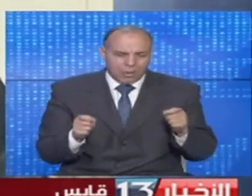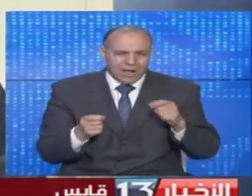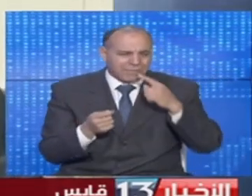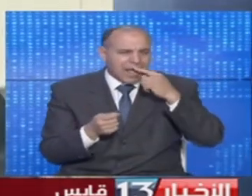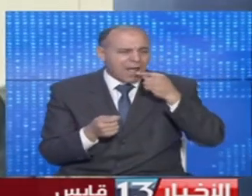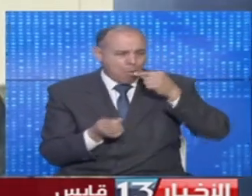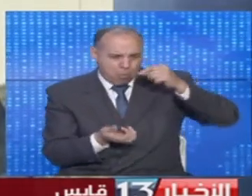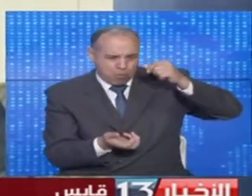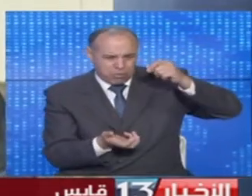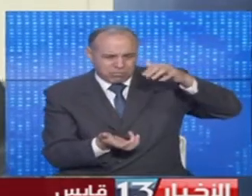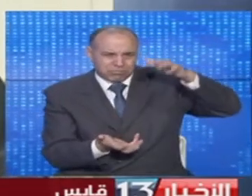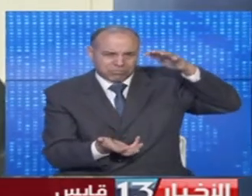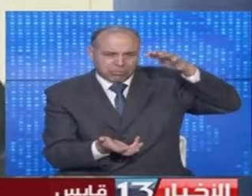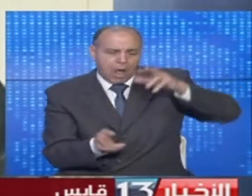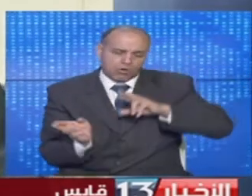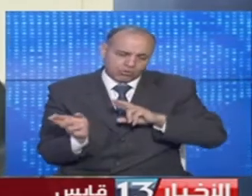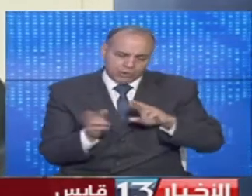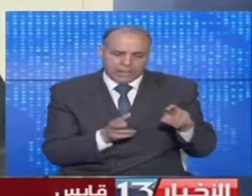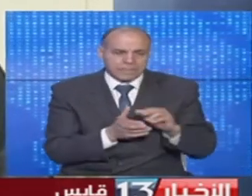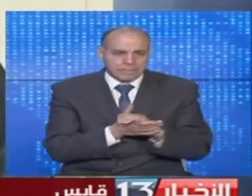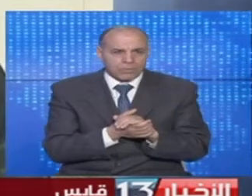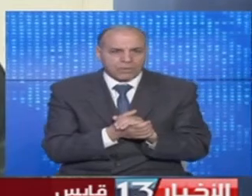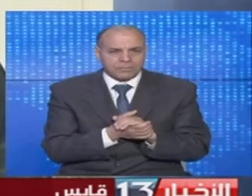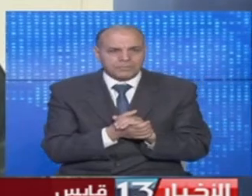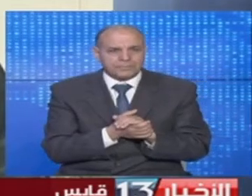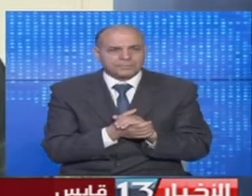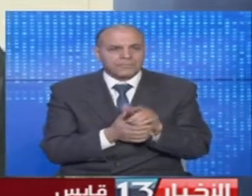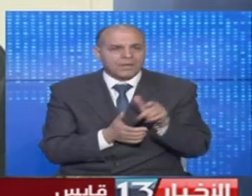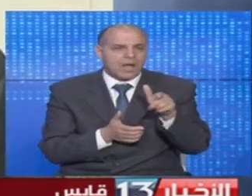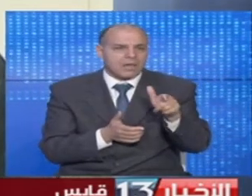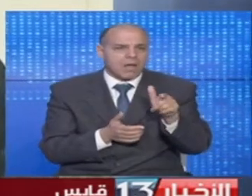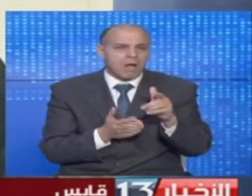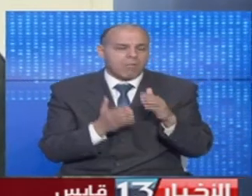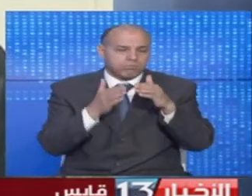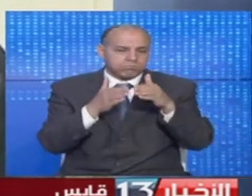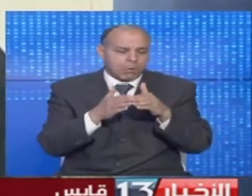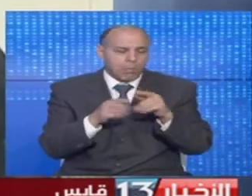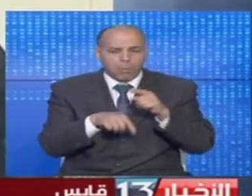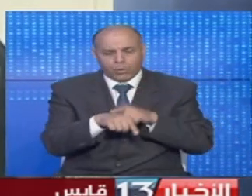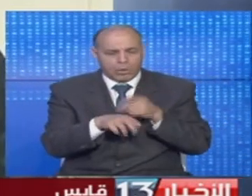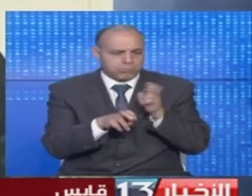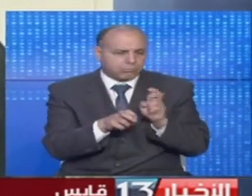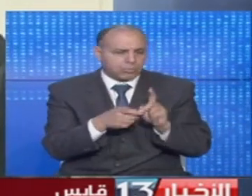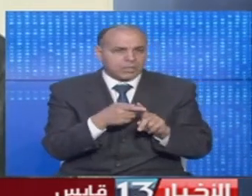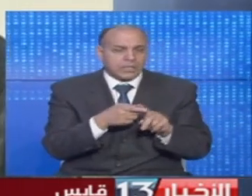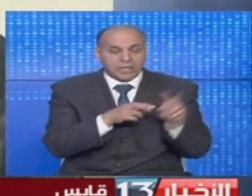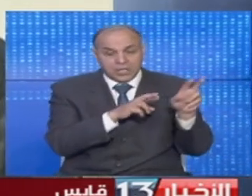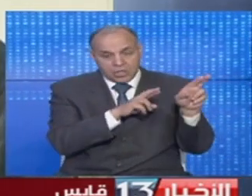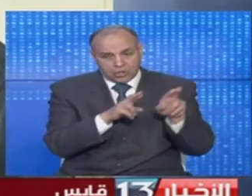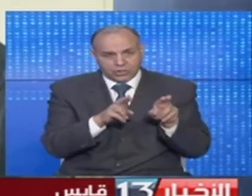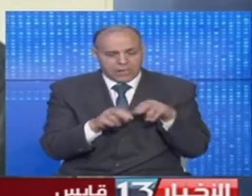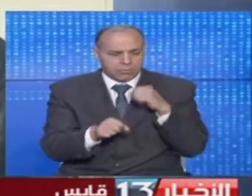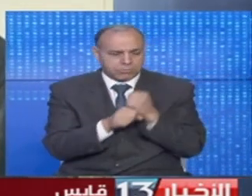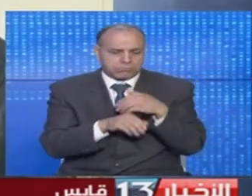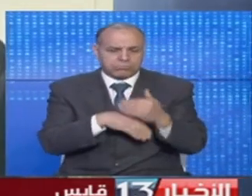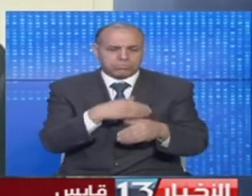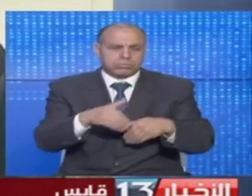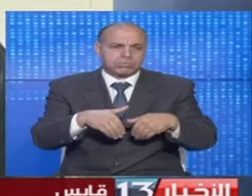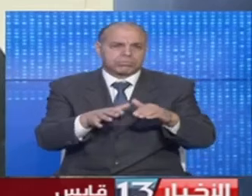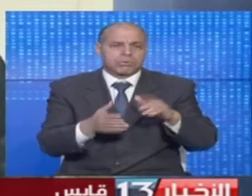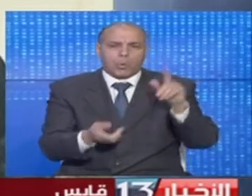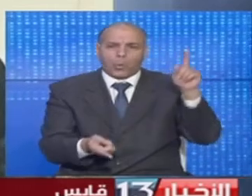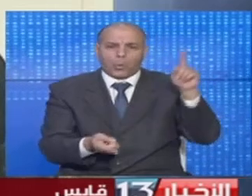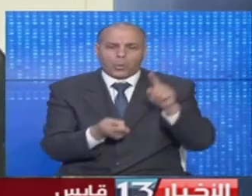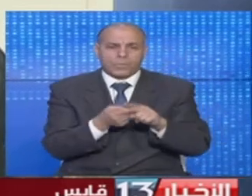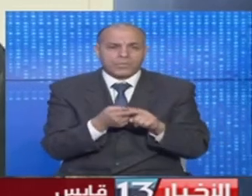سواء في تفريغ البواخر اللي عندنا، تعرفوا عندنا باخرة راسية عندها مدة كبيرة ياسر، رجع اليوم نسق التفريغ نتاعها